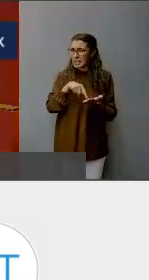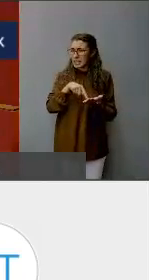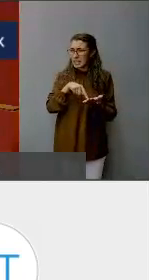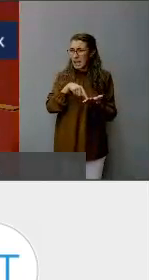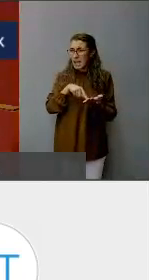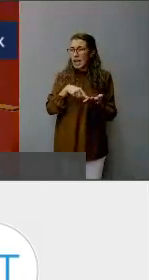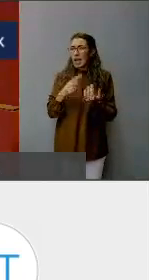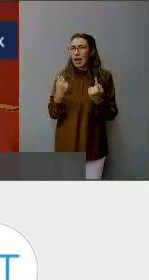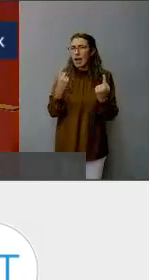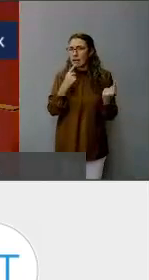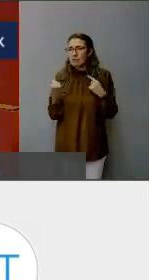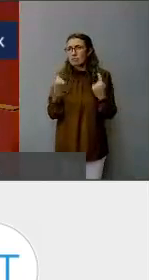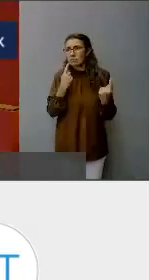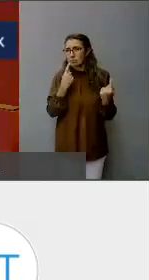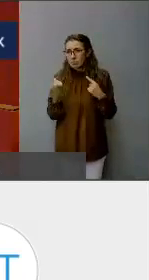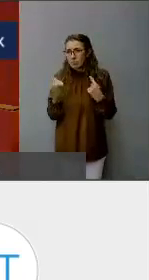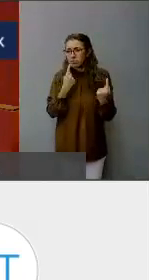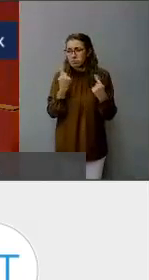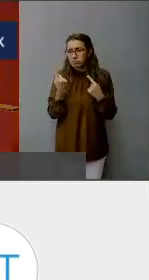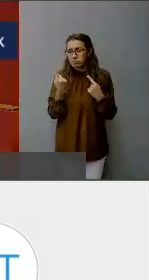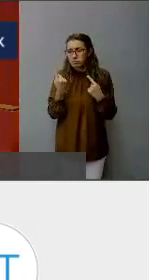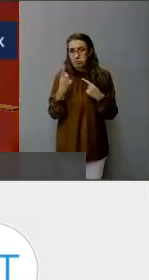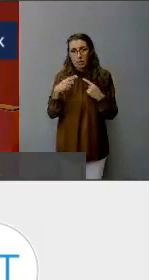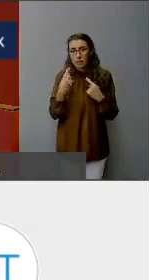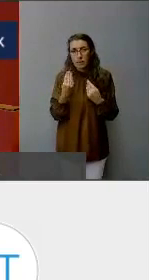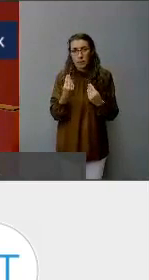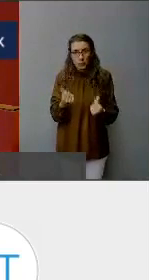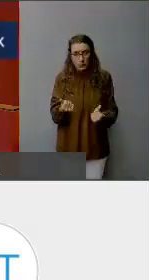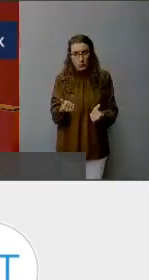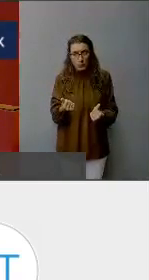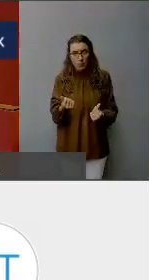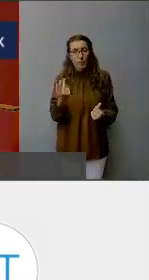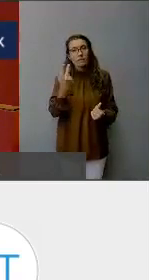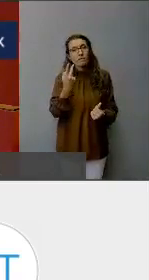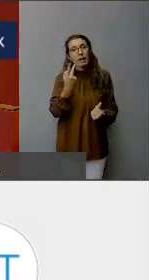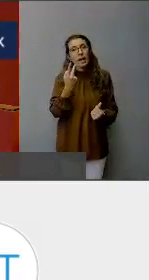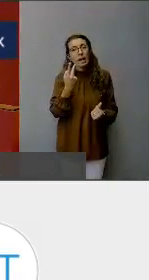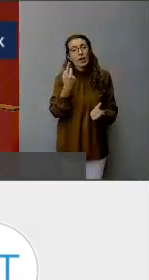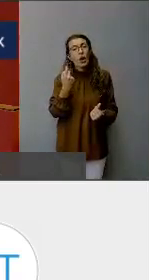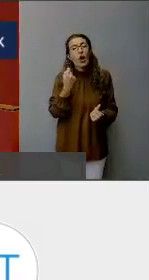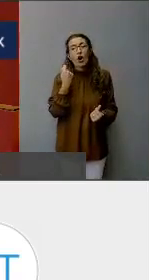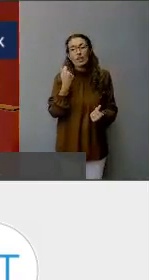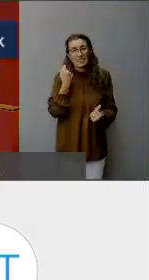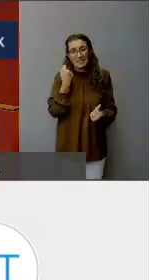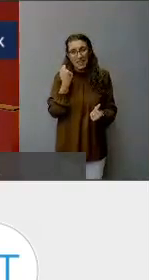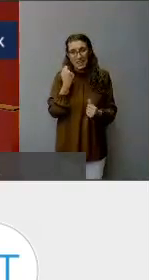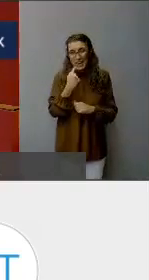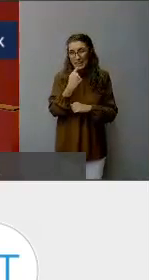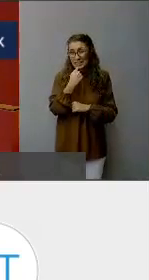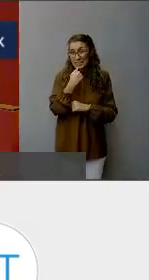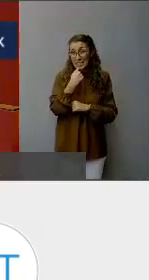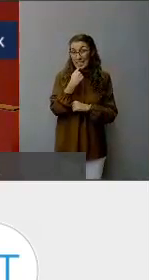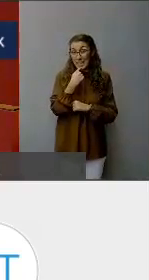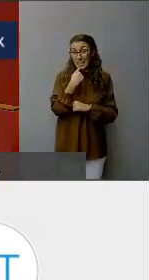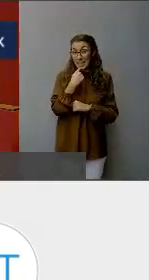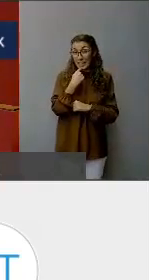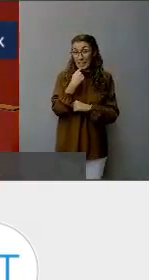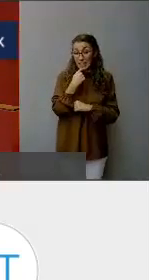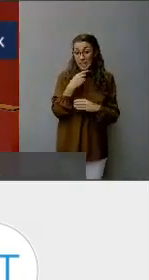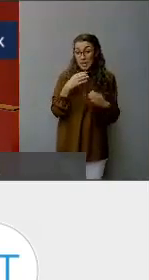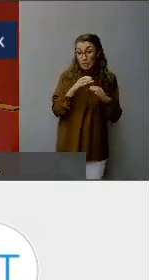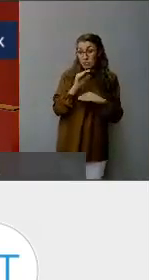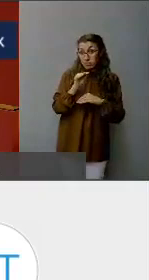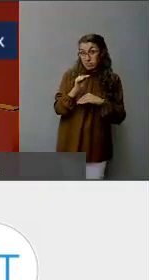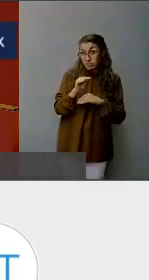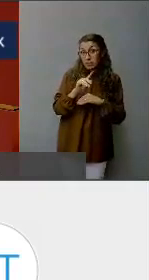e di conseguenza nel contemperare gli interessi tiene conto del ricorrente e dell appellante in questo caso è del